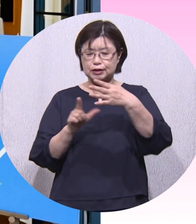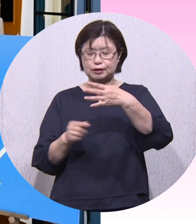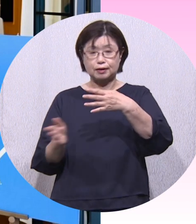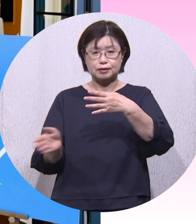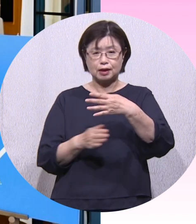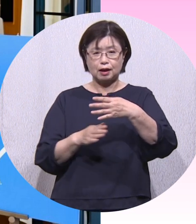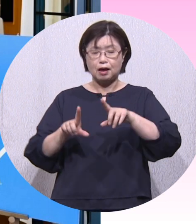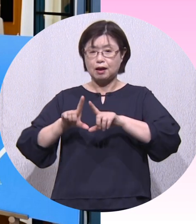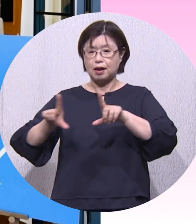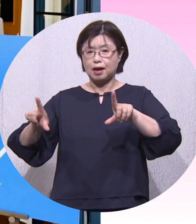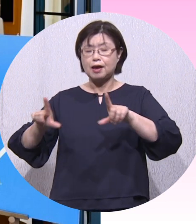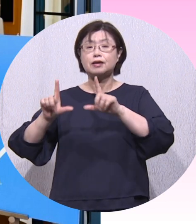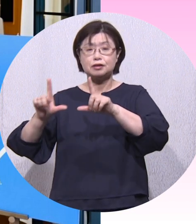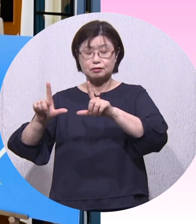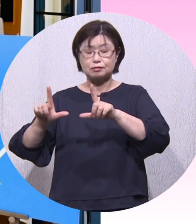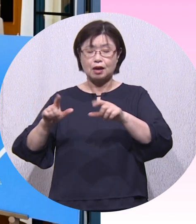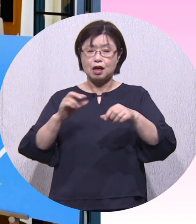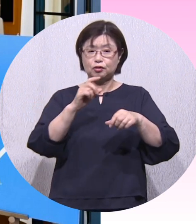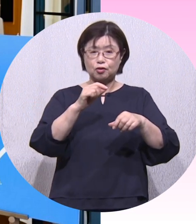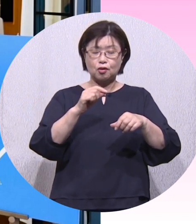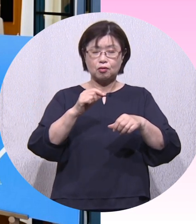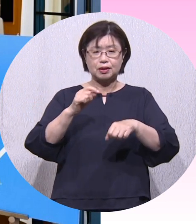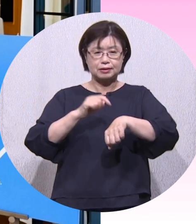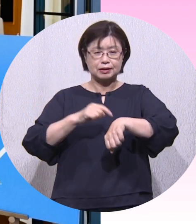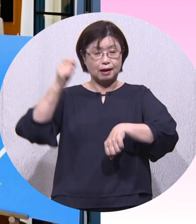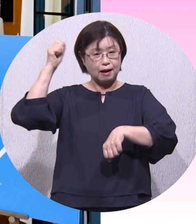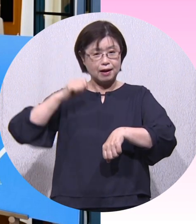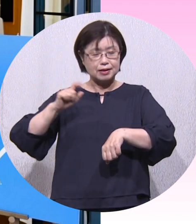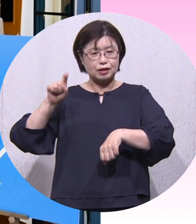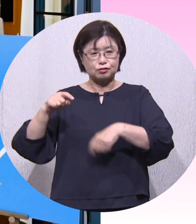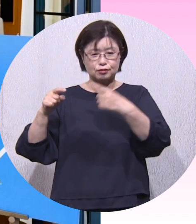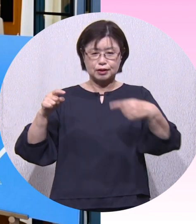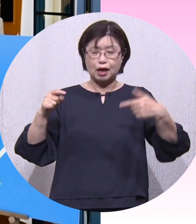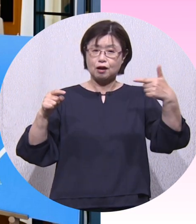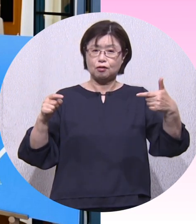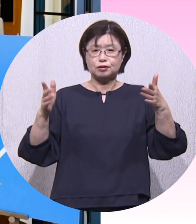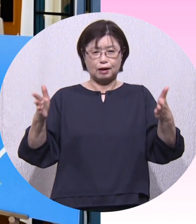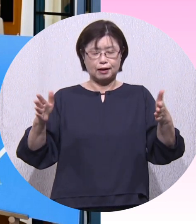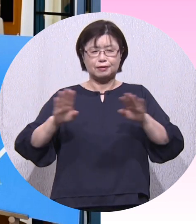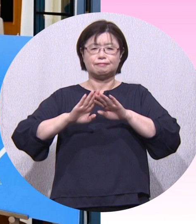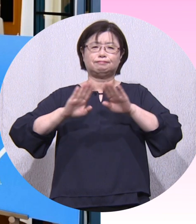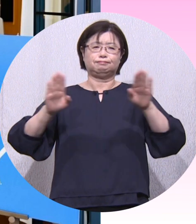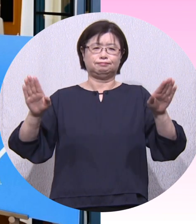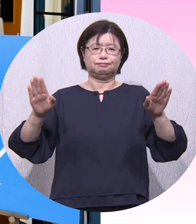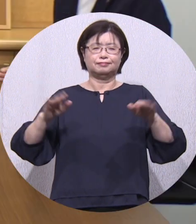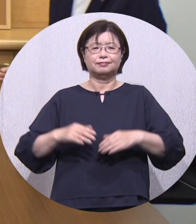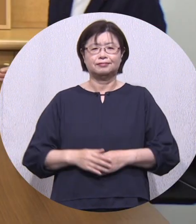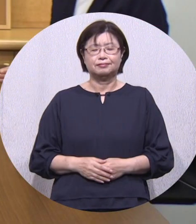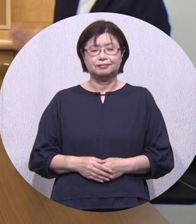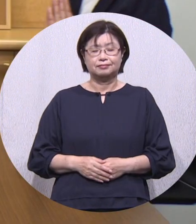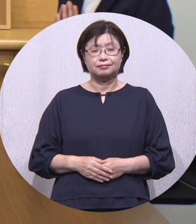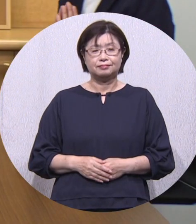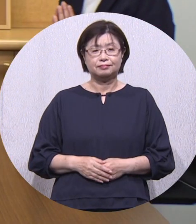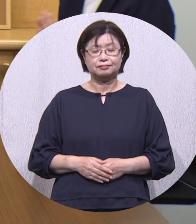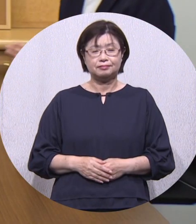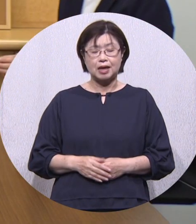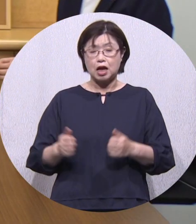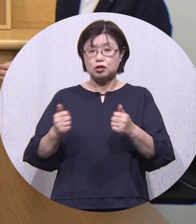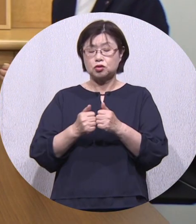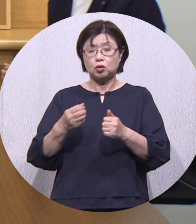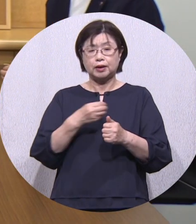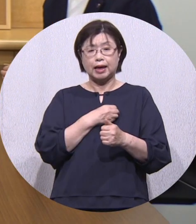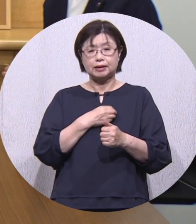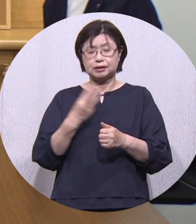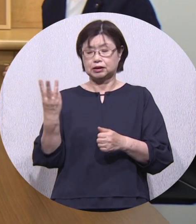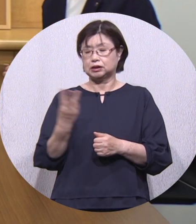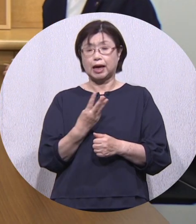平日と土曜日の10時から6時まで常に空いてるよという施設になることになりました。私たちのようなナビゲ